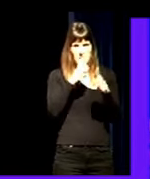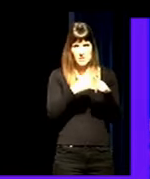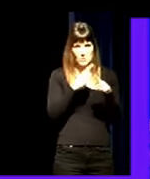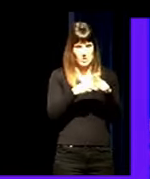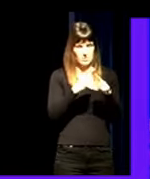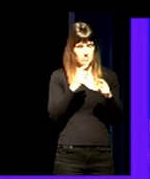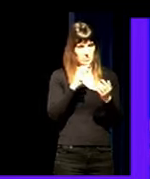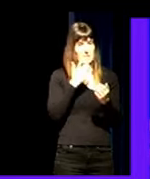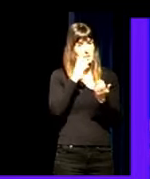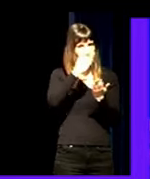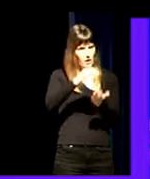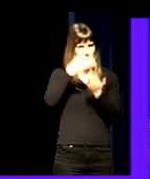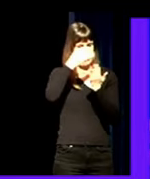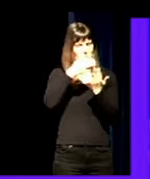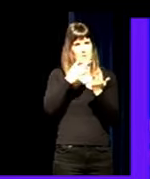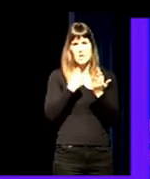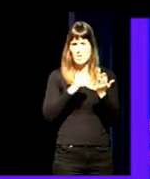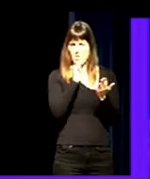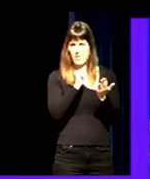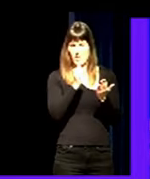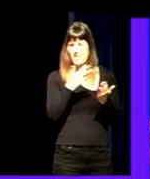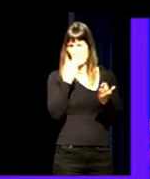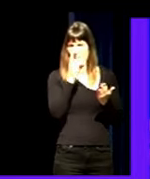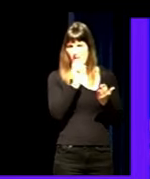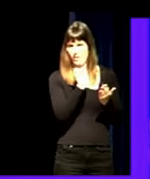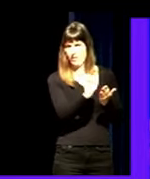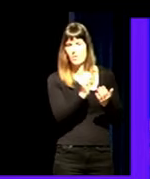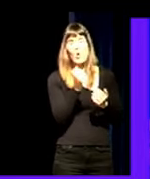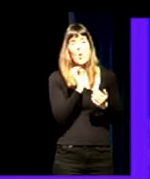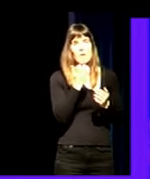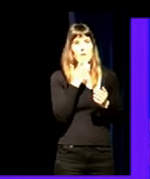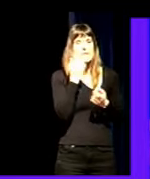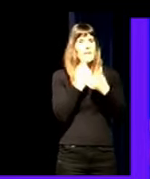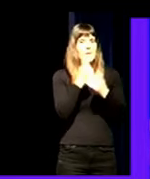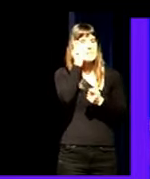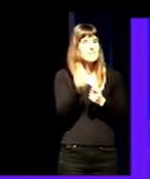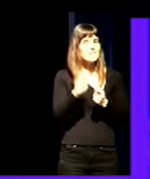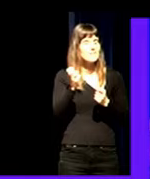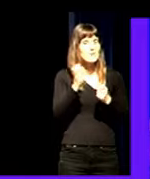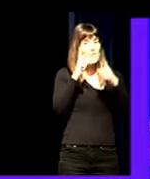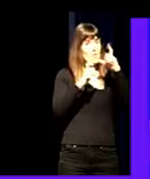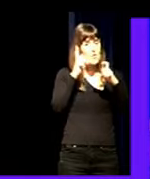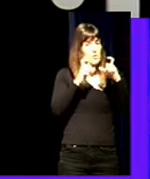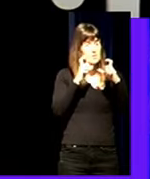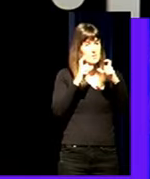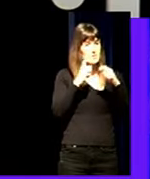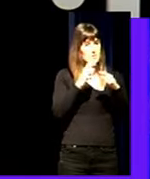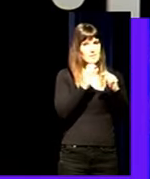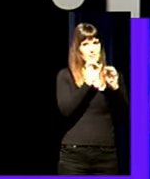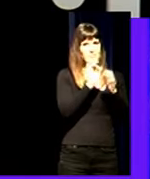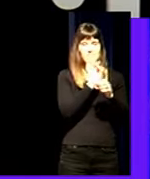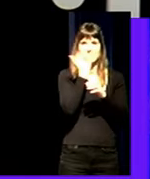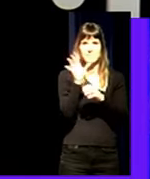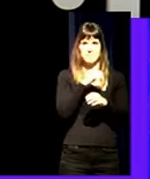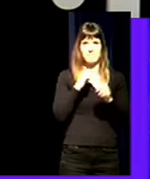nahi dituzunak, edo adibidez, bidaltzea pertsona bati argazki hori eta berak ere baimenik gabe zabaltzea.